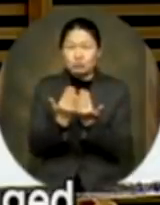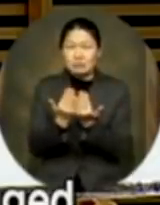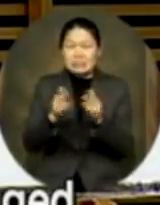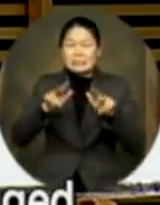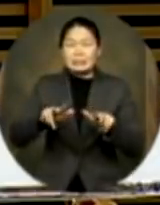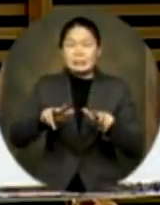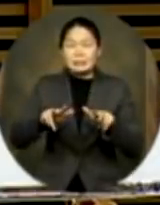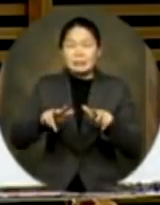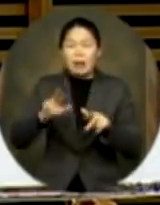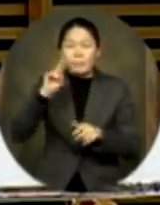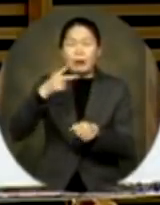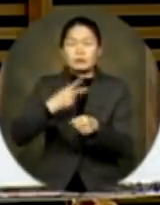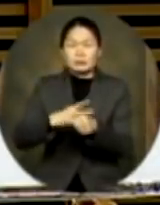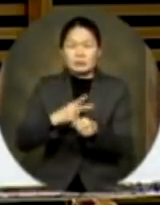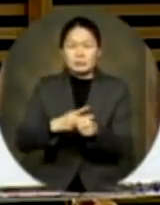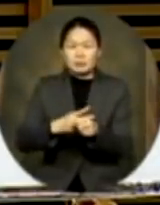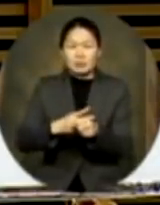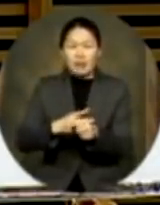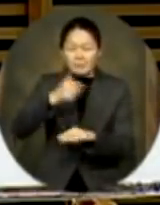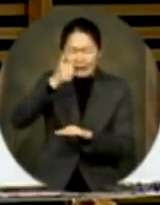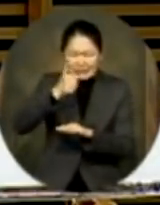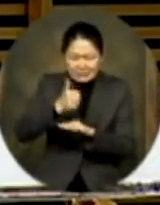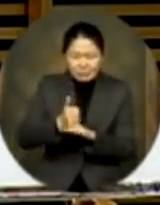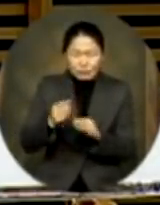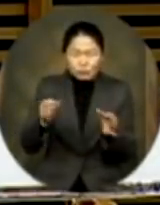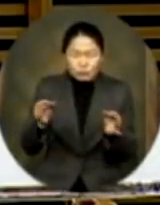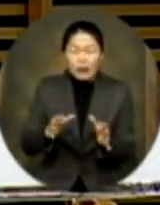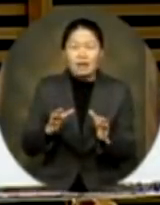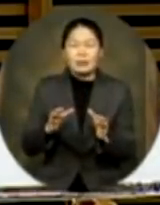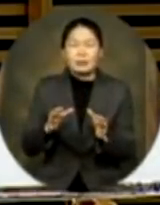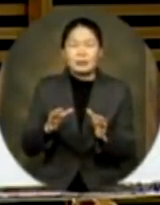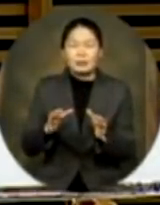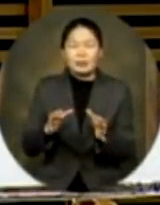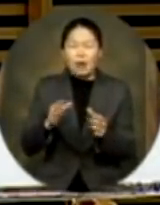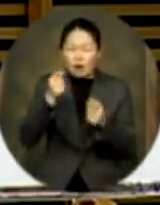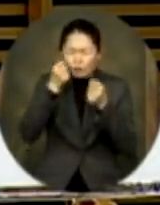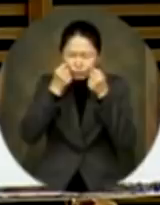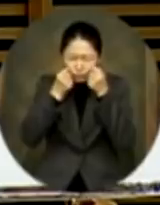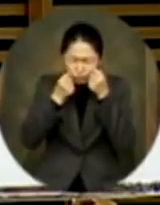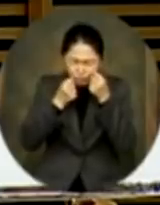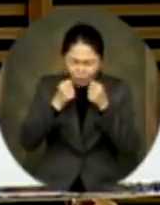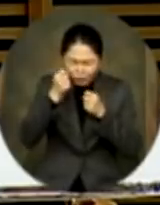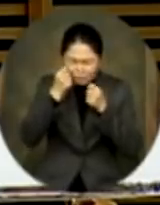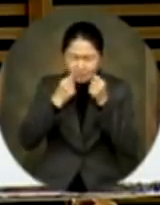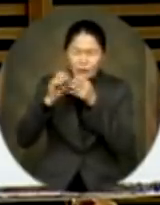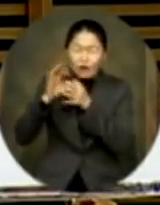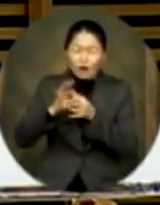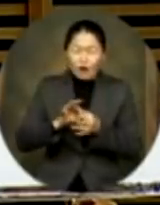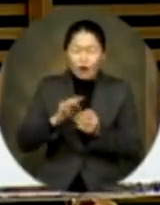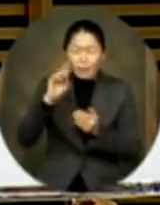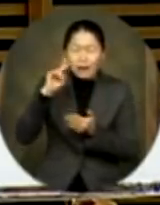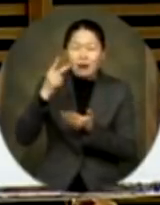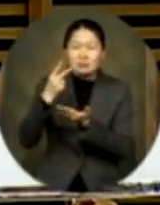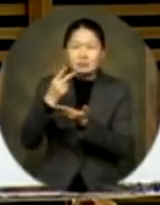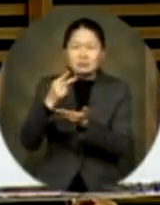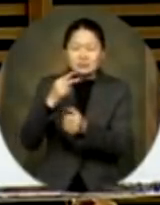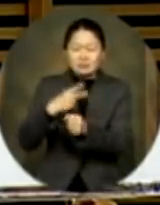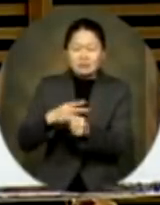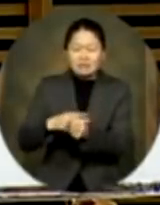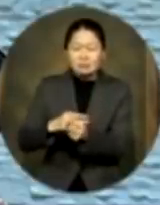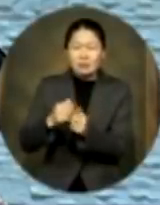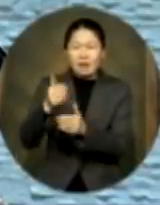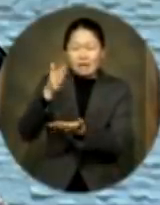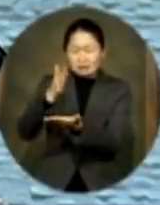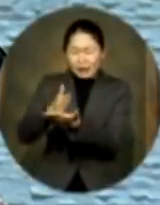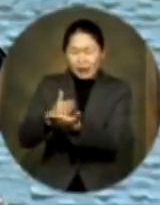이제는 사도 바울을 마지막 순간 입니다 울면서 사도 바울을 마 갔어요 눈을